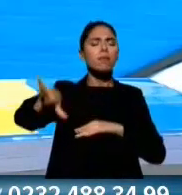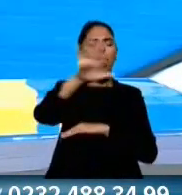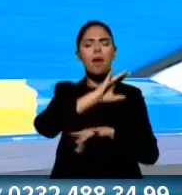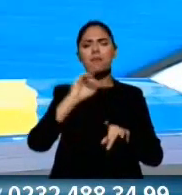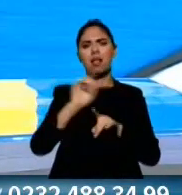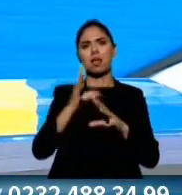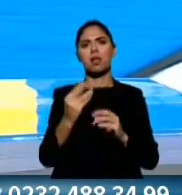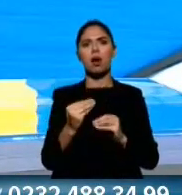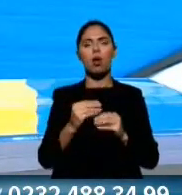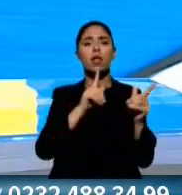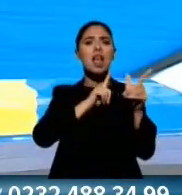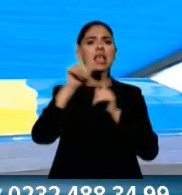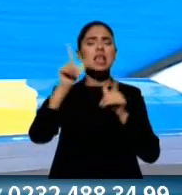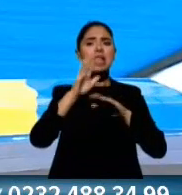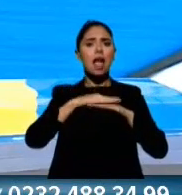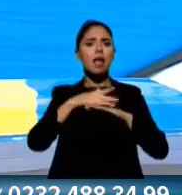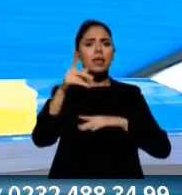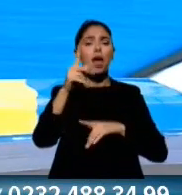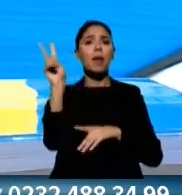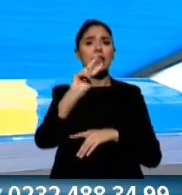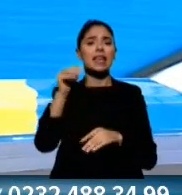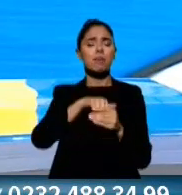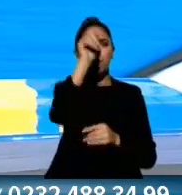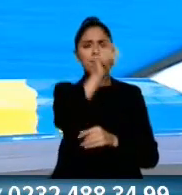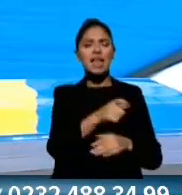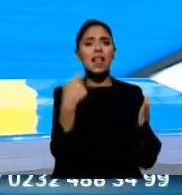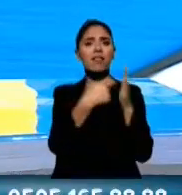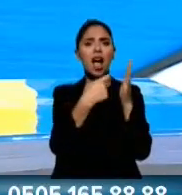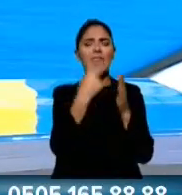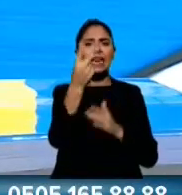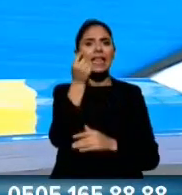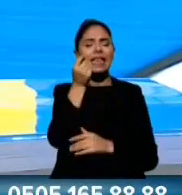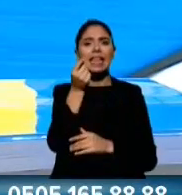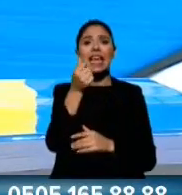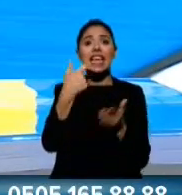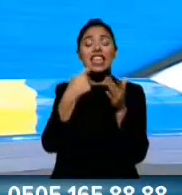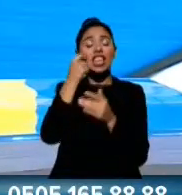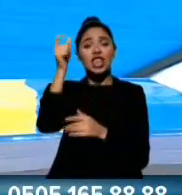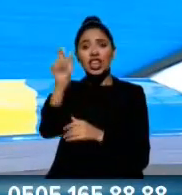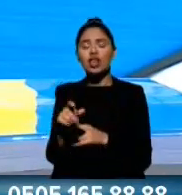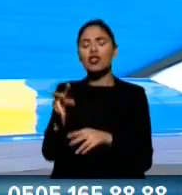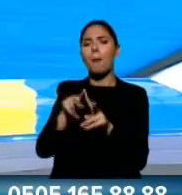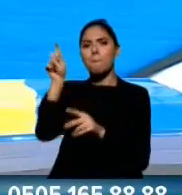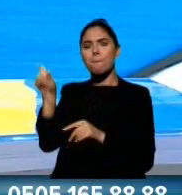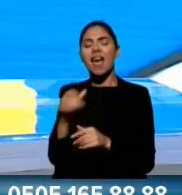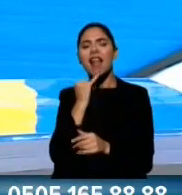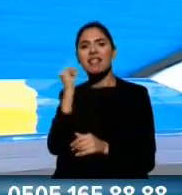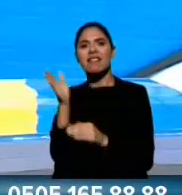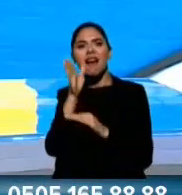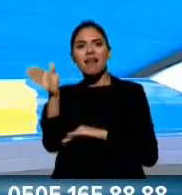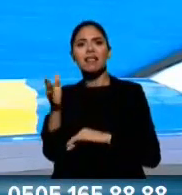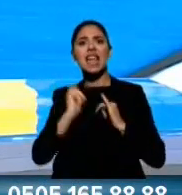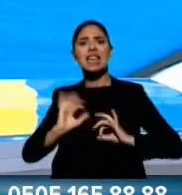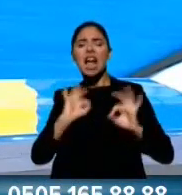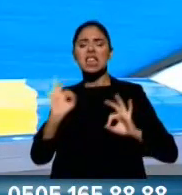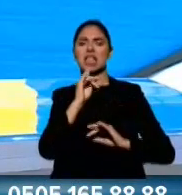yerinden oynattı. İsyan bayrağını çeken 20 milletvekili adına iki isim Meral Akşener'i İstanbul'daki evinde ziyaret etti.